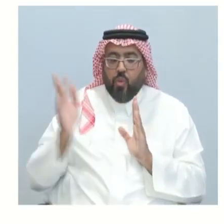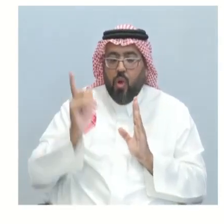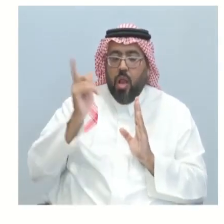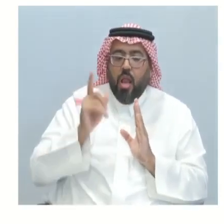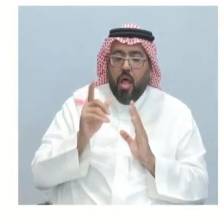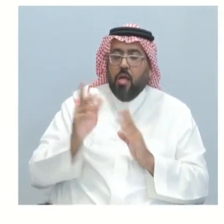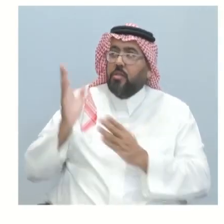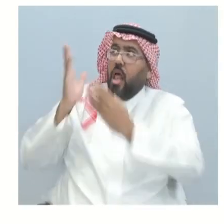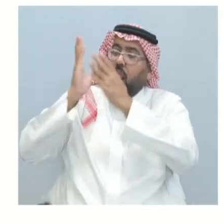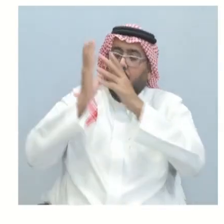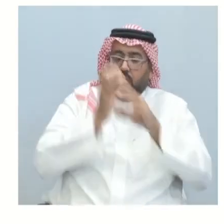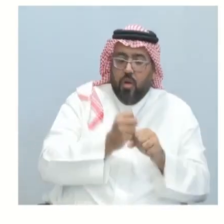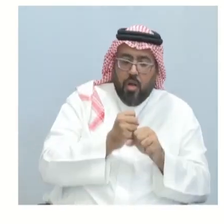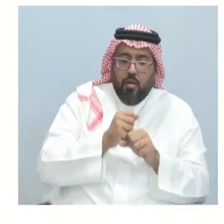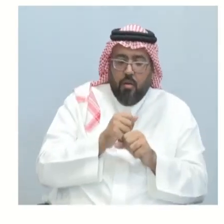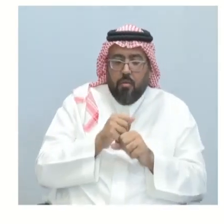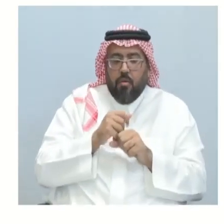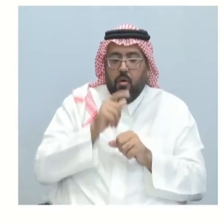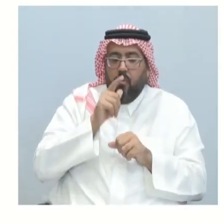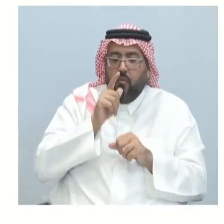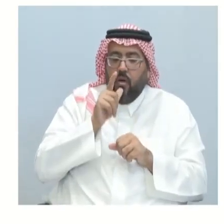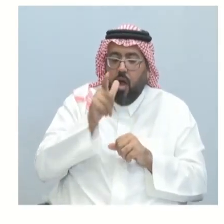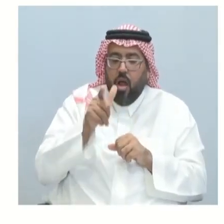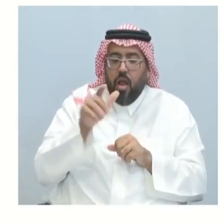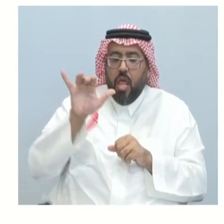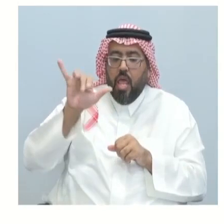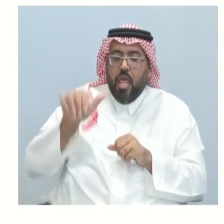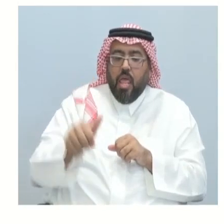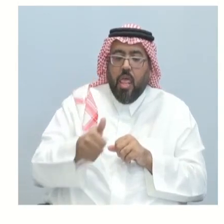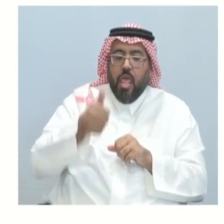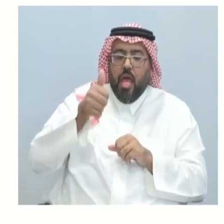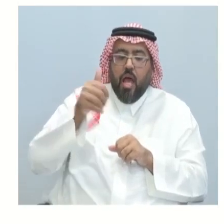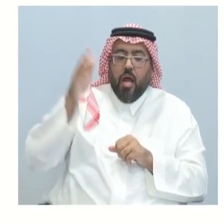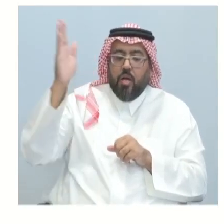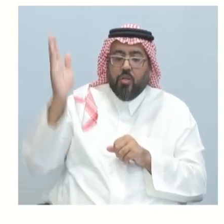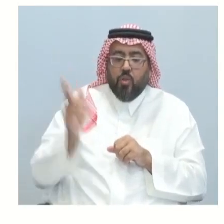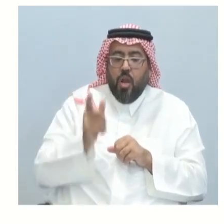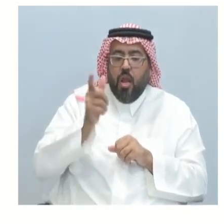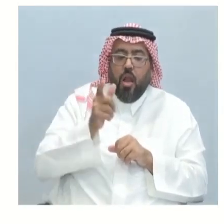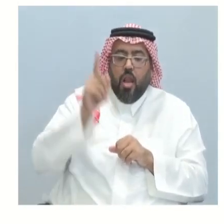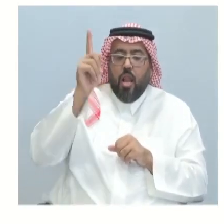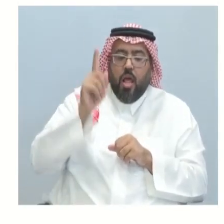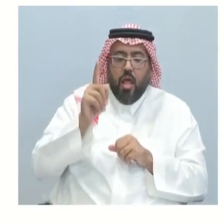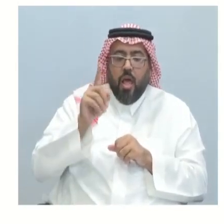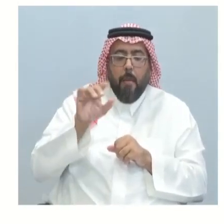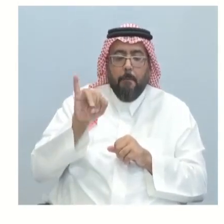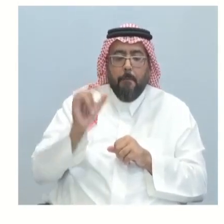قال يا رسول الله من احق الناس بحسن